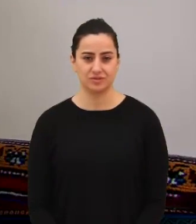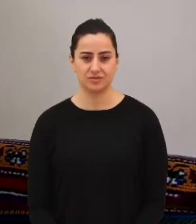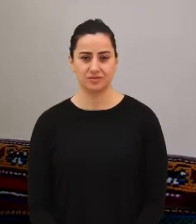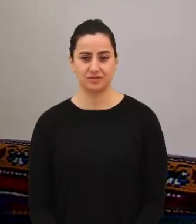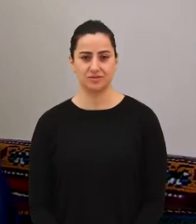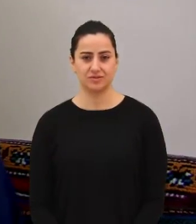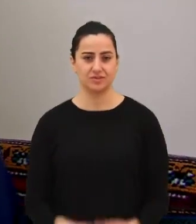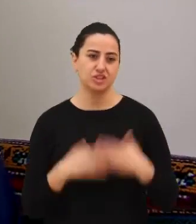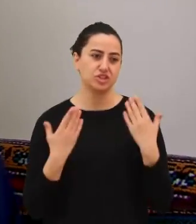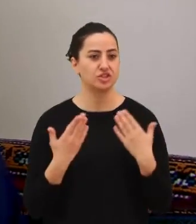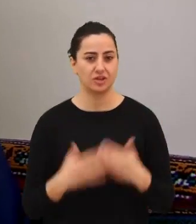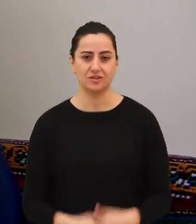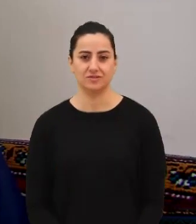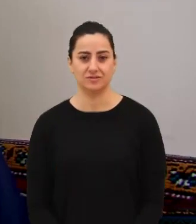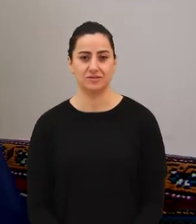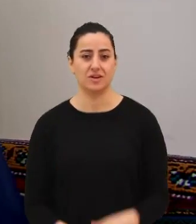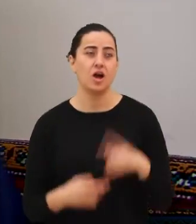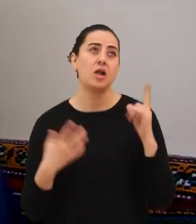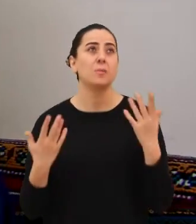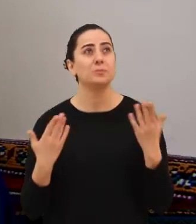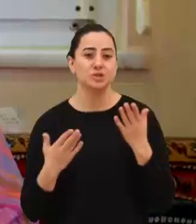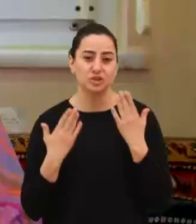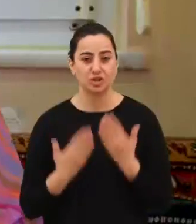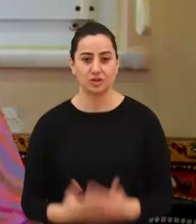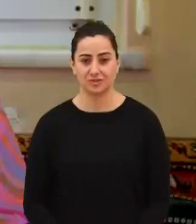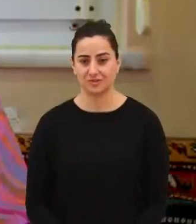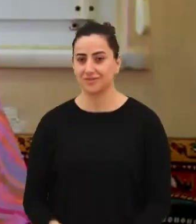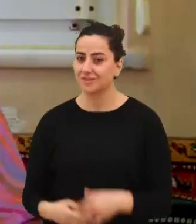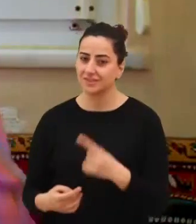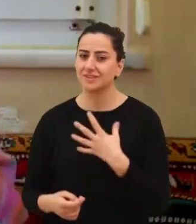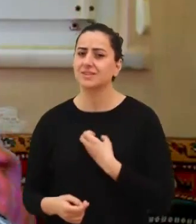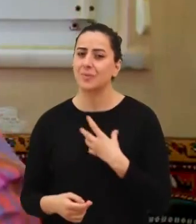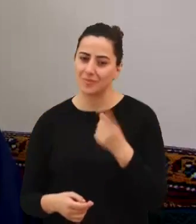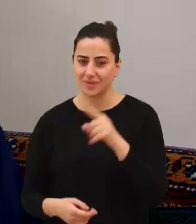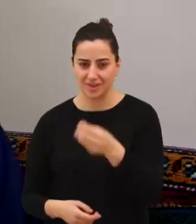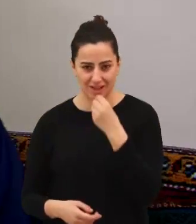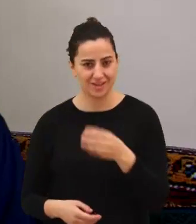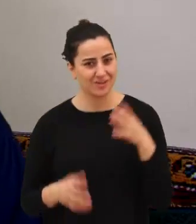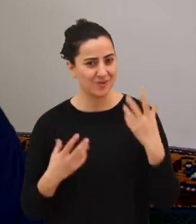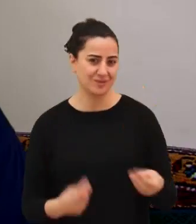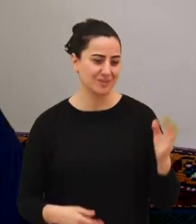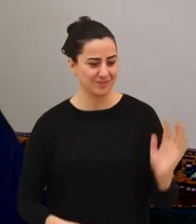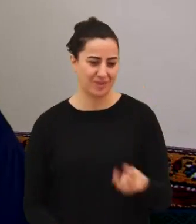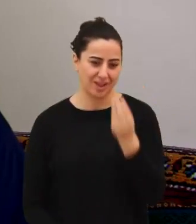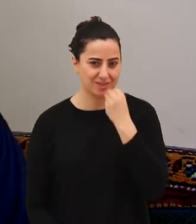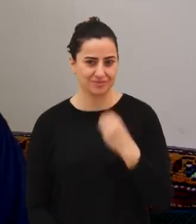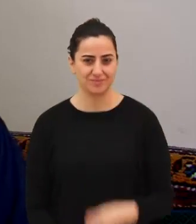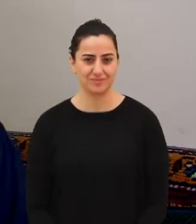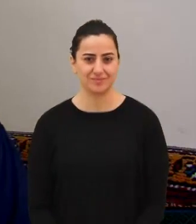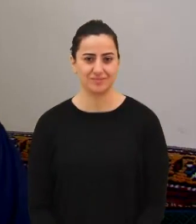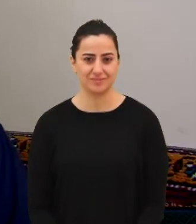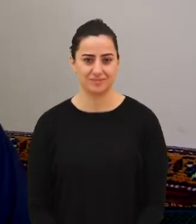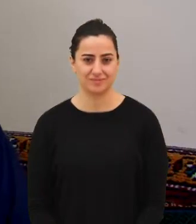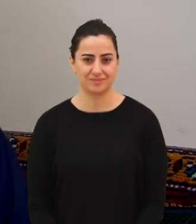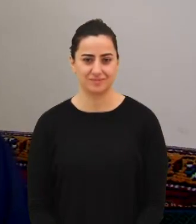kanka ya. İnşallah. Allah'ım inşallah. Hadi içine sinsin. Bir tane ye, hadi. Hadi be. Yiyelim hakikaten.